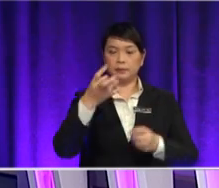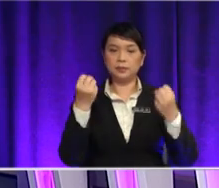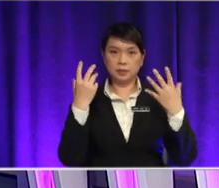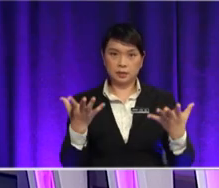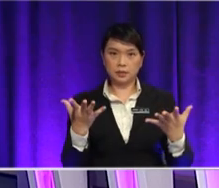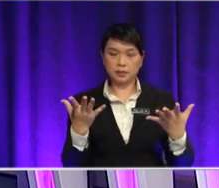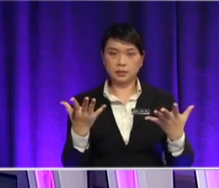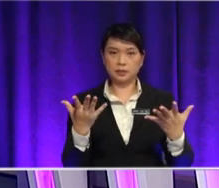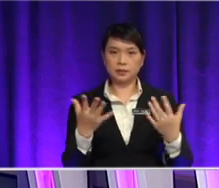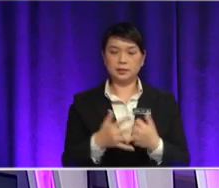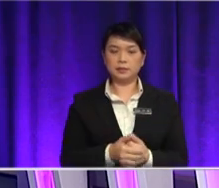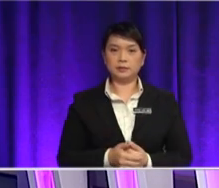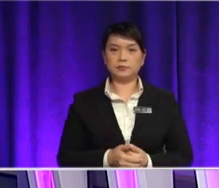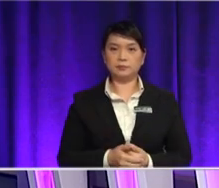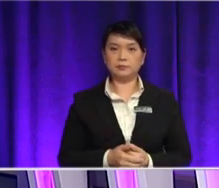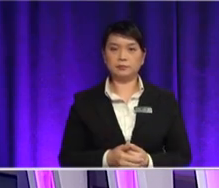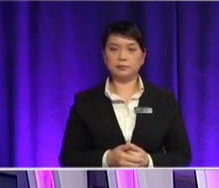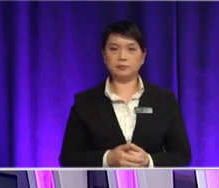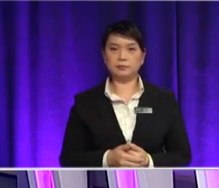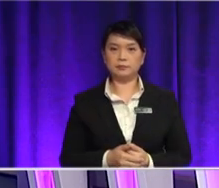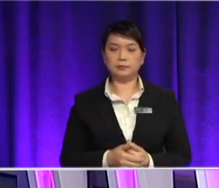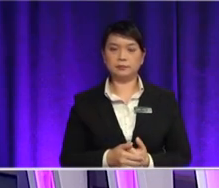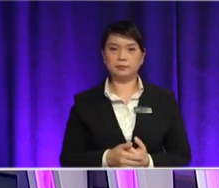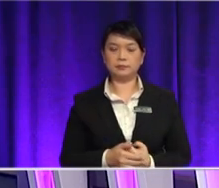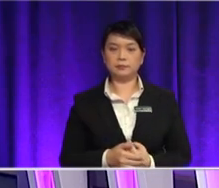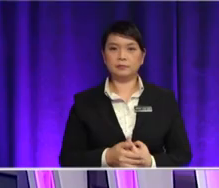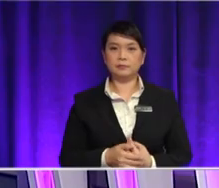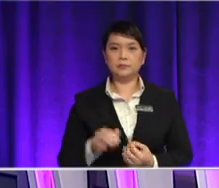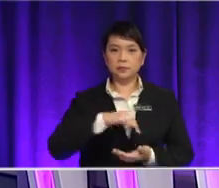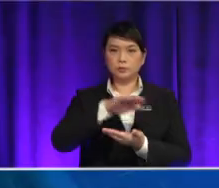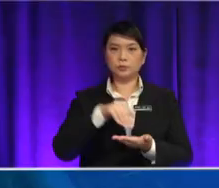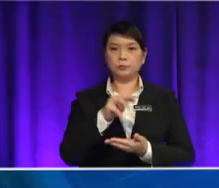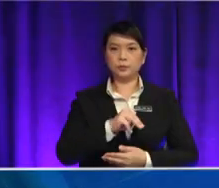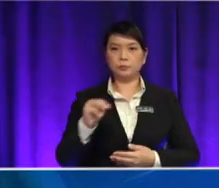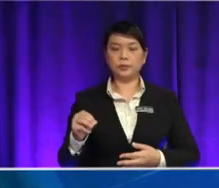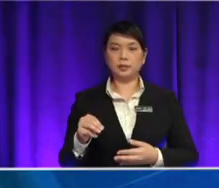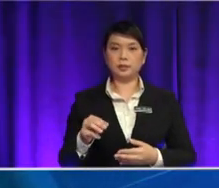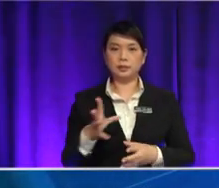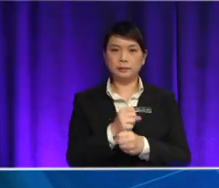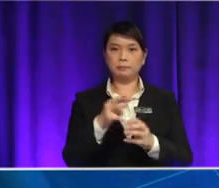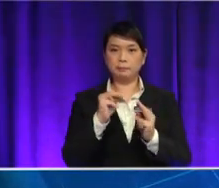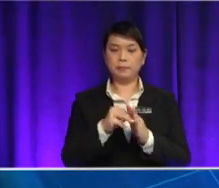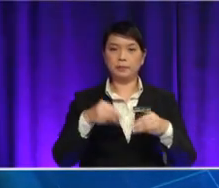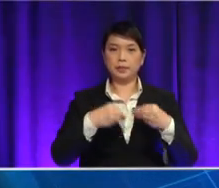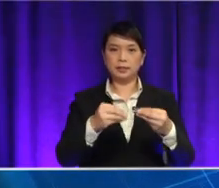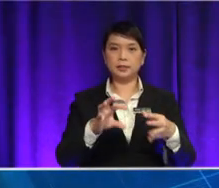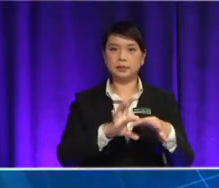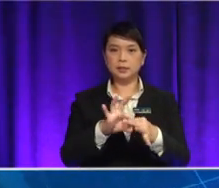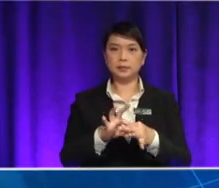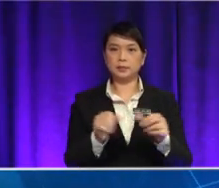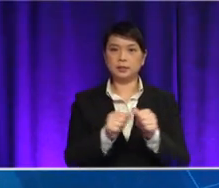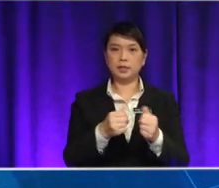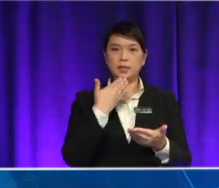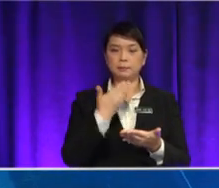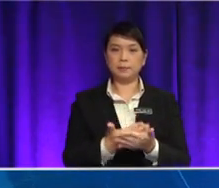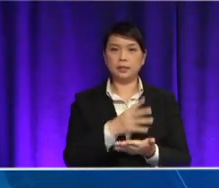Mereka. Yeah. Kalau buat graf ni cikgu, seragam ni cikgu. Jadi saya rasa semua murid kita dapat memberi kerjasama dengan baik dan memahami,